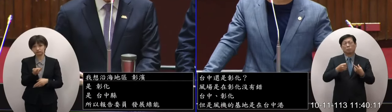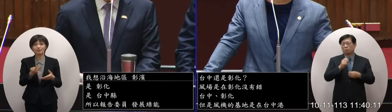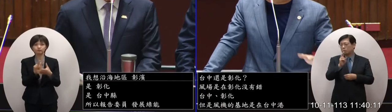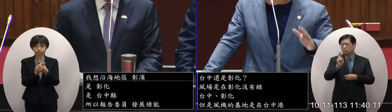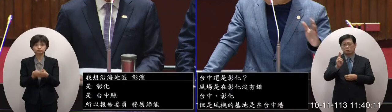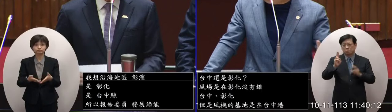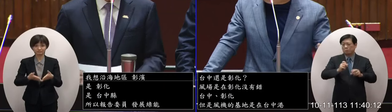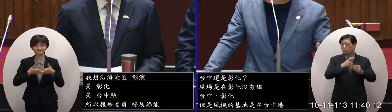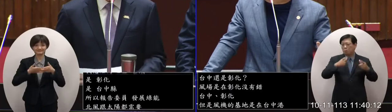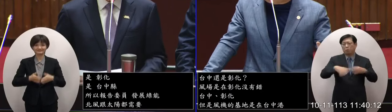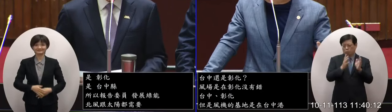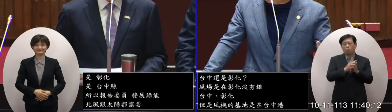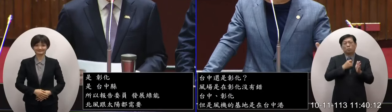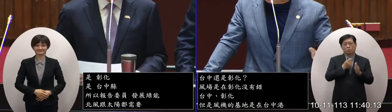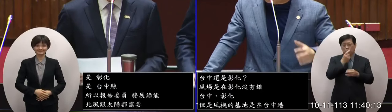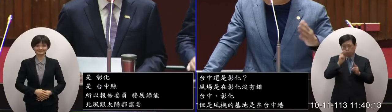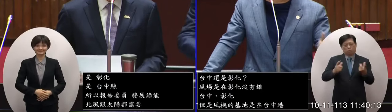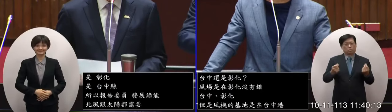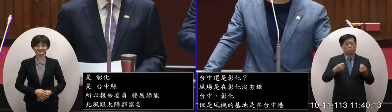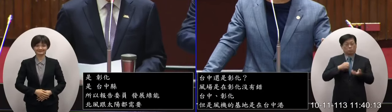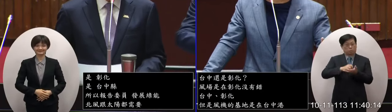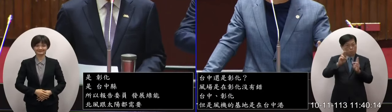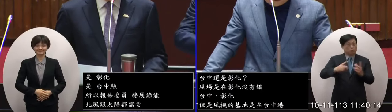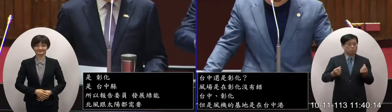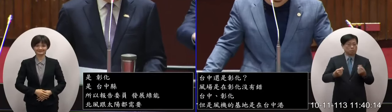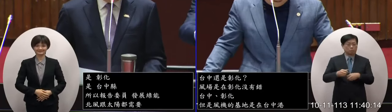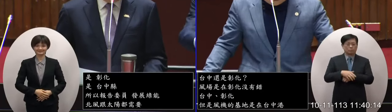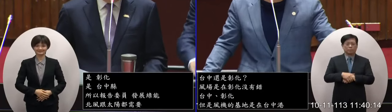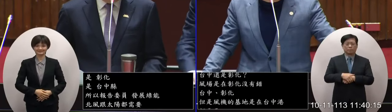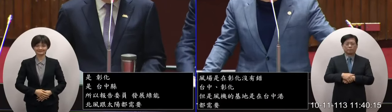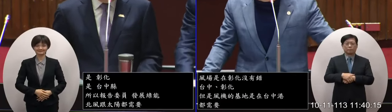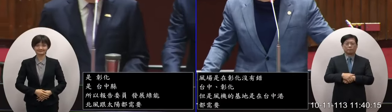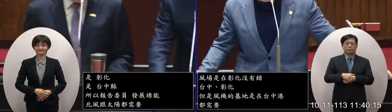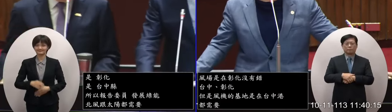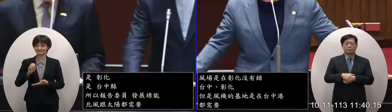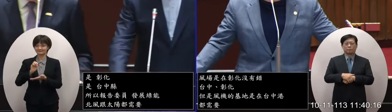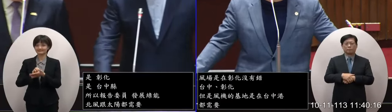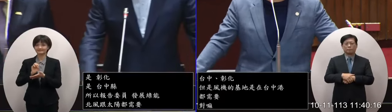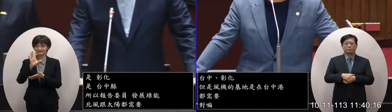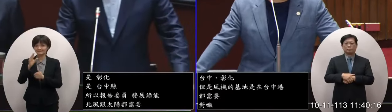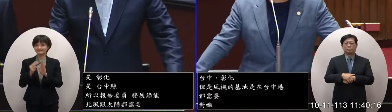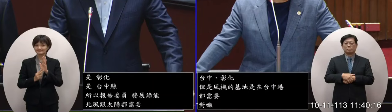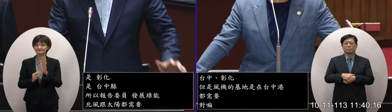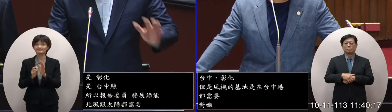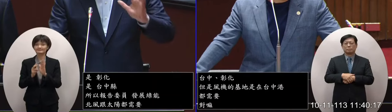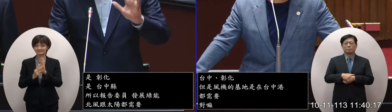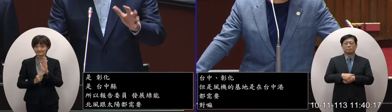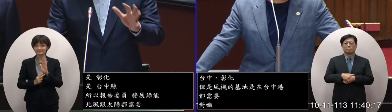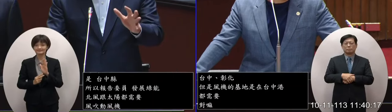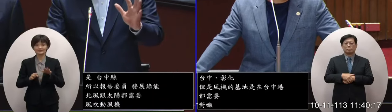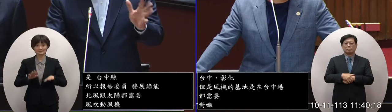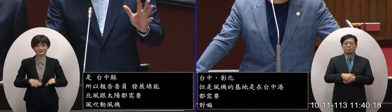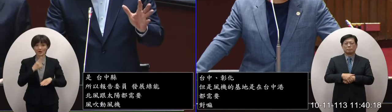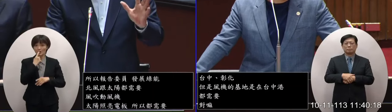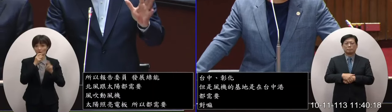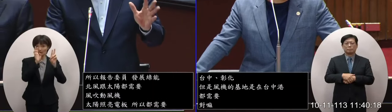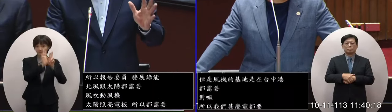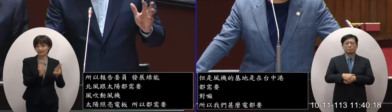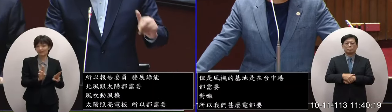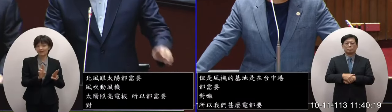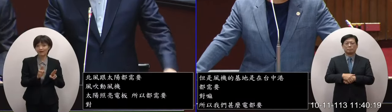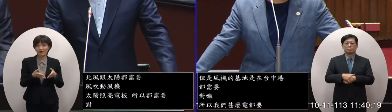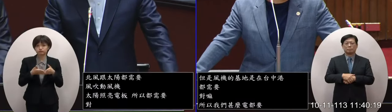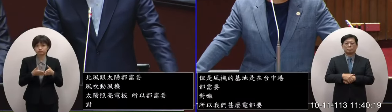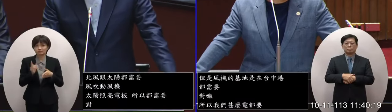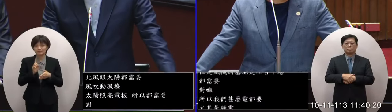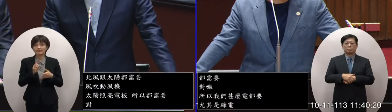电都要，尤其是绿电，对不对？那核电也是绿电。 我跟这个委员报告一下，哦，就是现在要求绿电最大的是美国